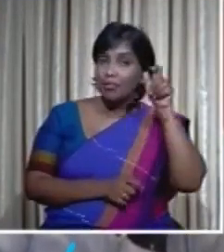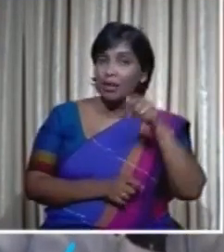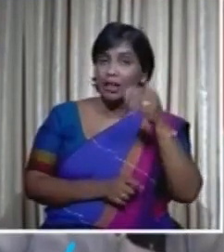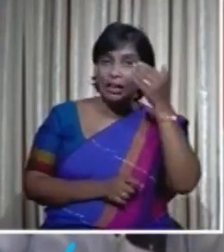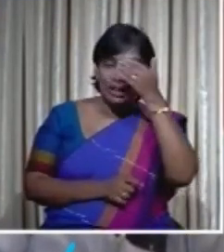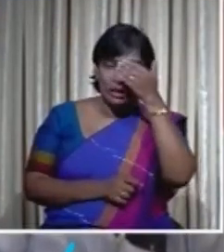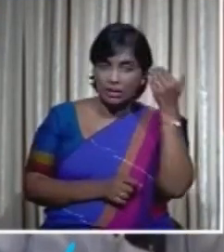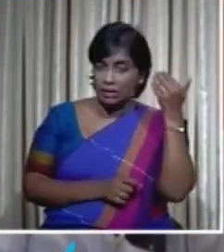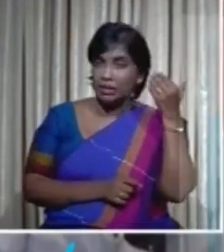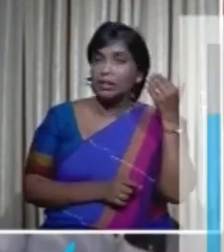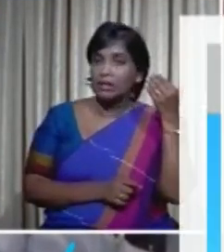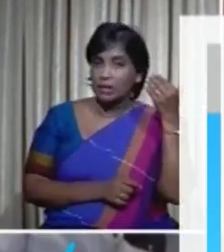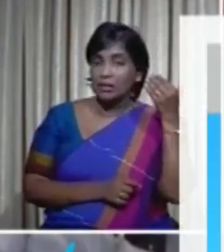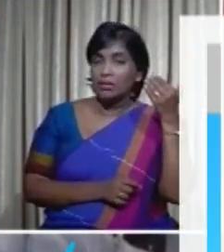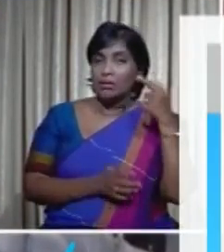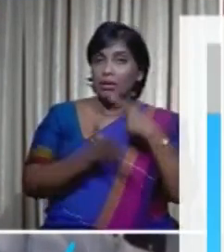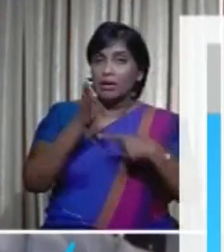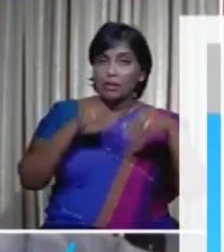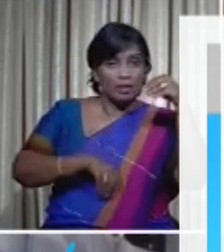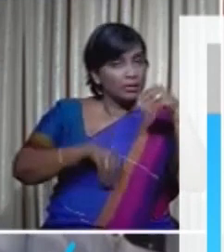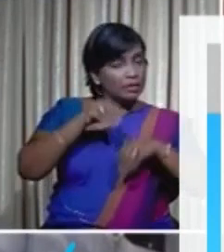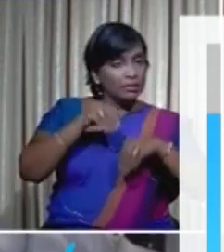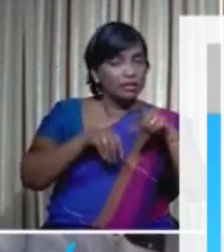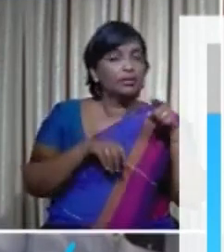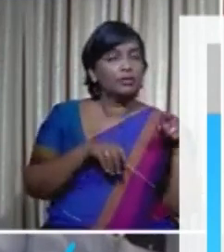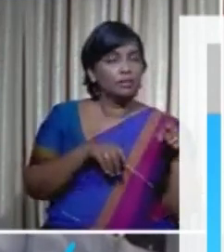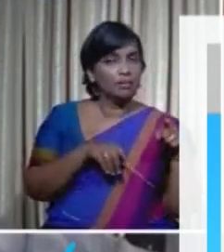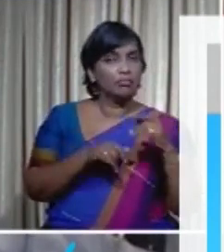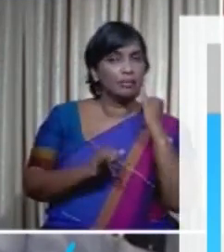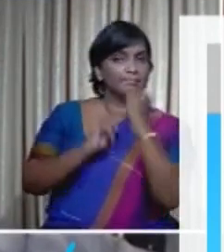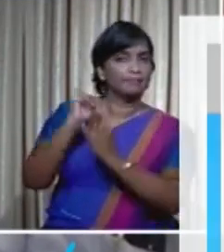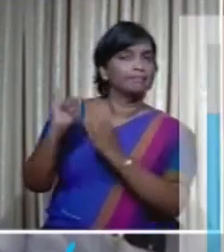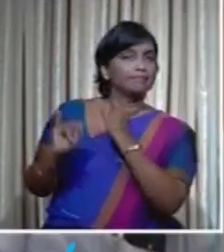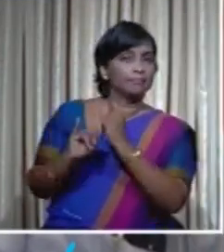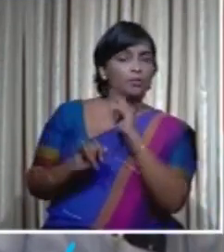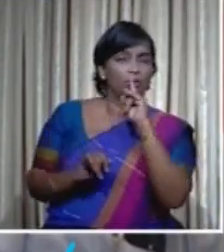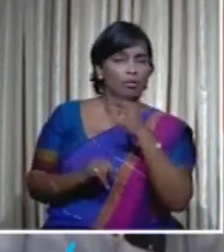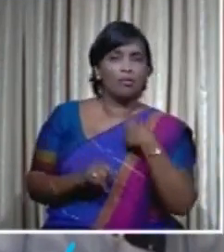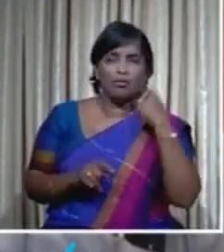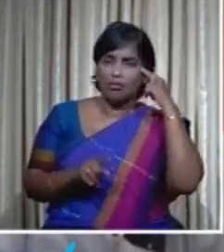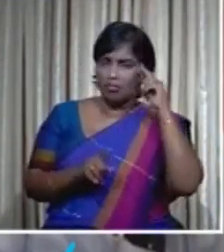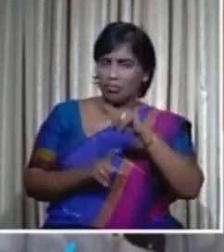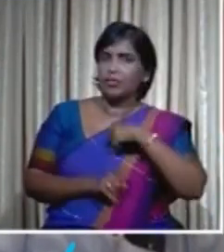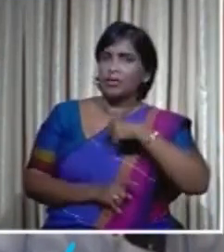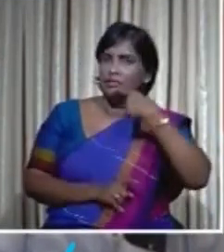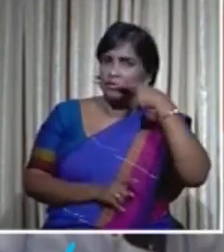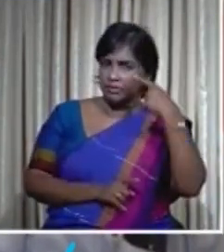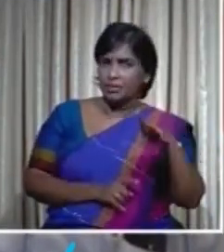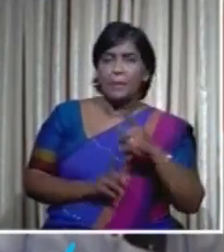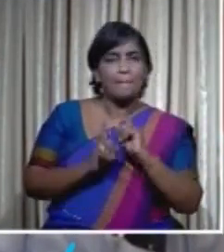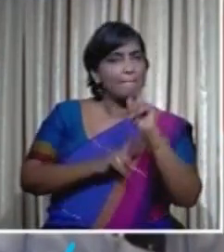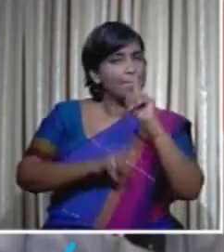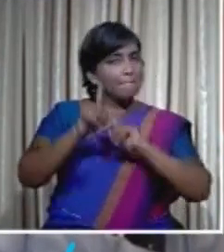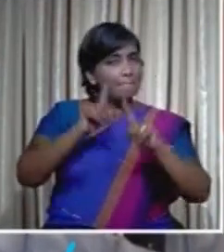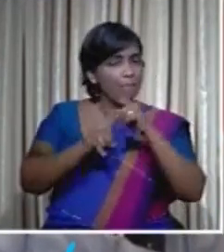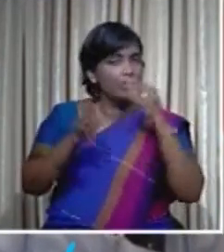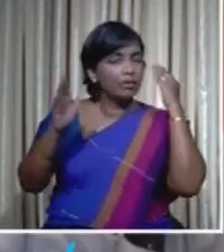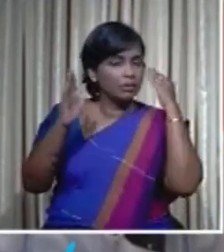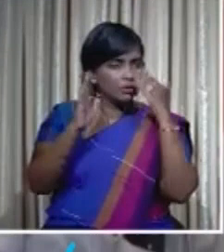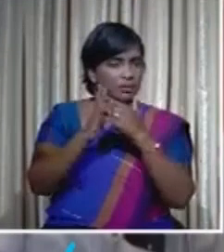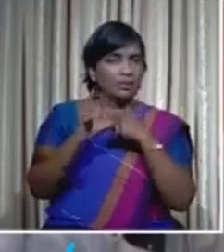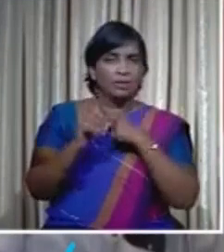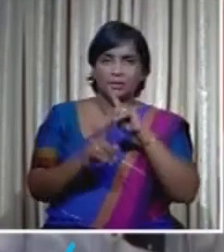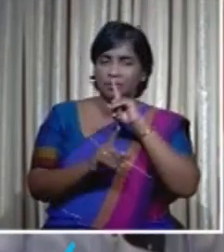கேட்பதில்லை நாங்கள் எத்தனை தடவைகள் உங்களிடம் இந்த விடயங்களை முன்வைத்திருக்கிறோம் எத்தனை தடவைகள் இதே பாராளுமன்றத்தில் பேசியிருக்கிறோம் நாங்கள் இந்த